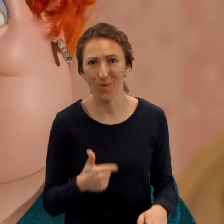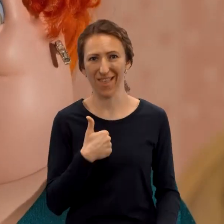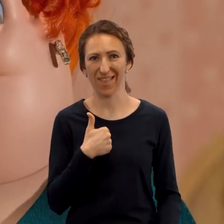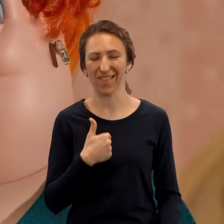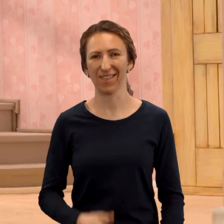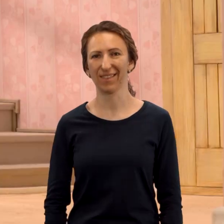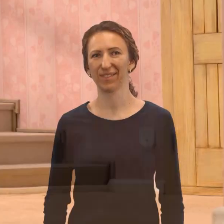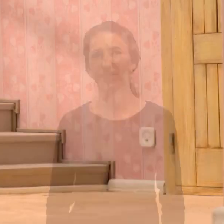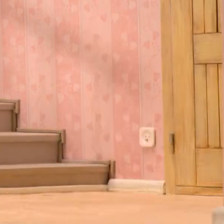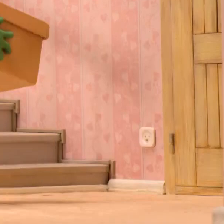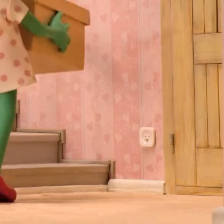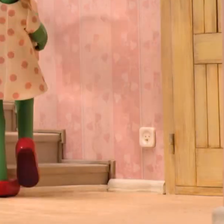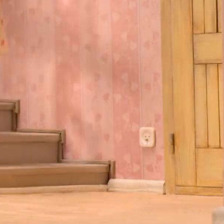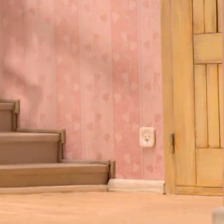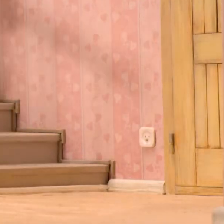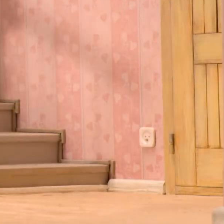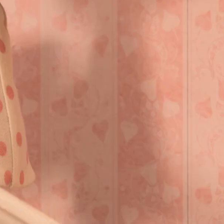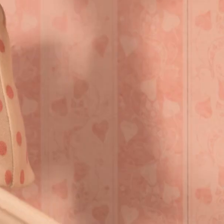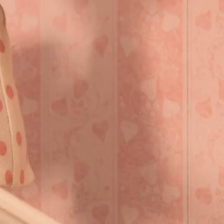wziąć.